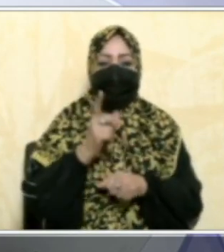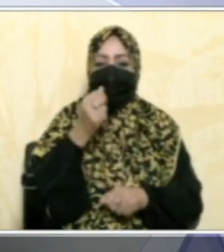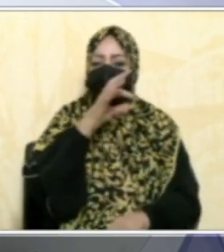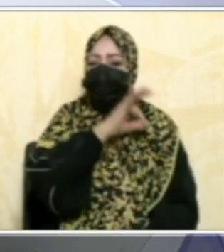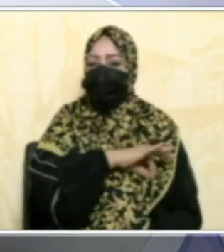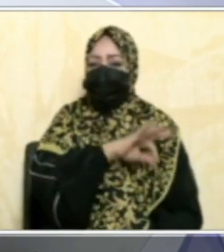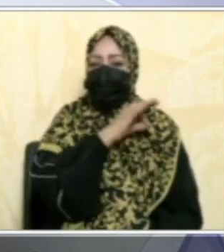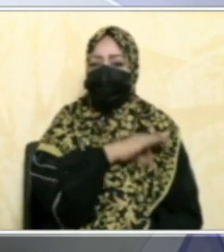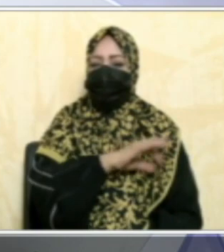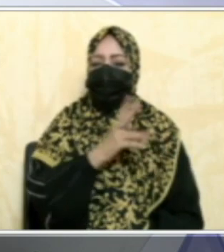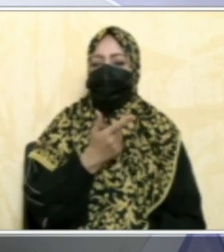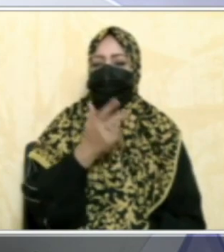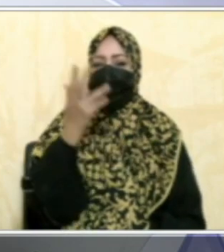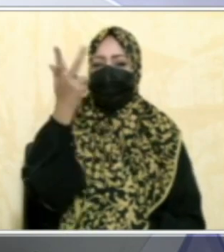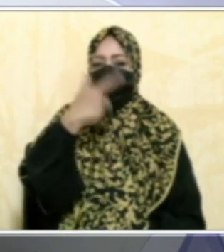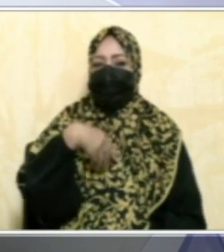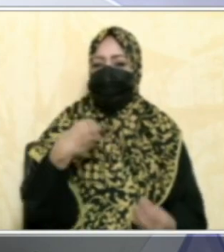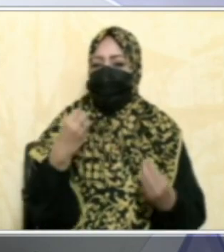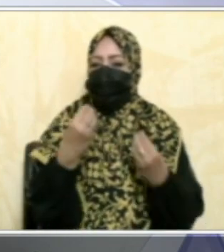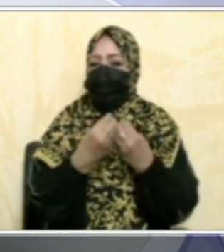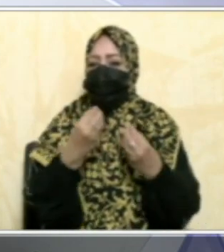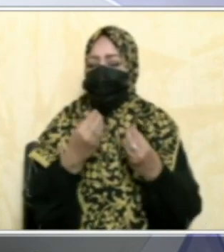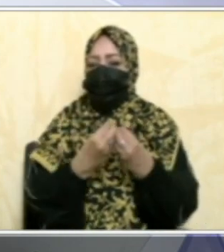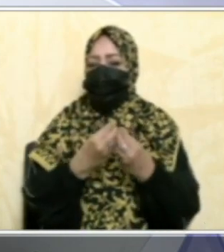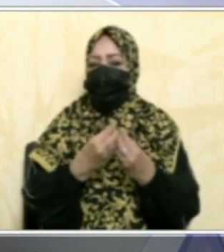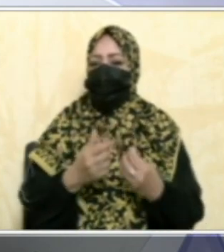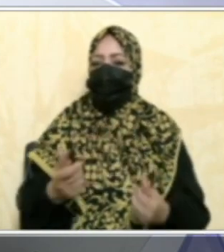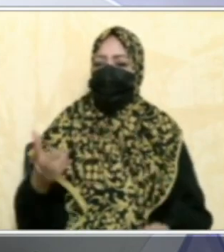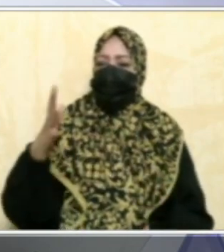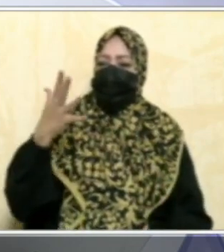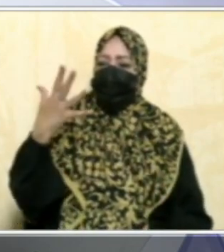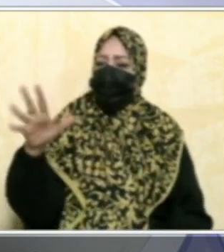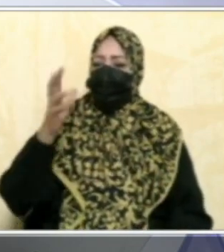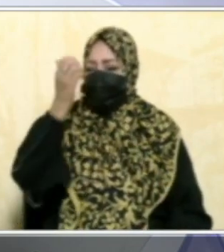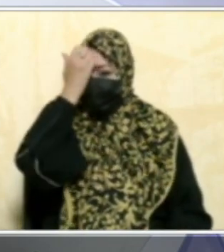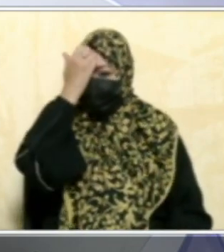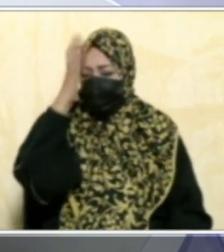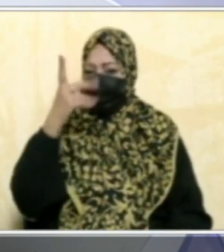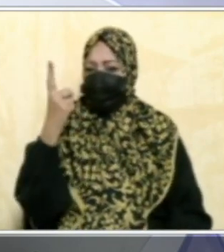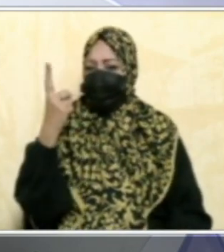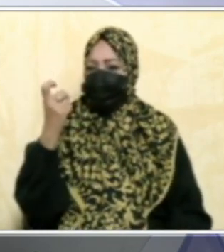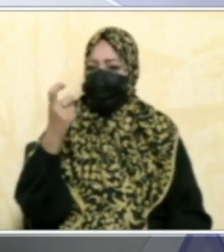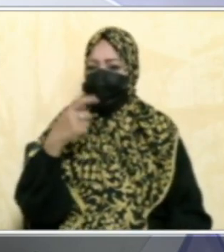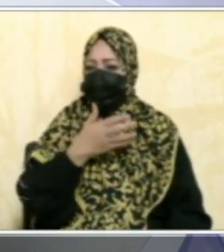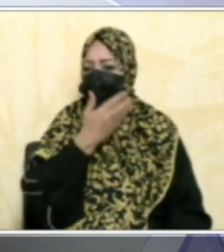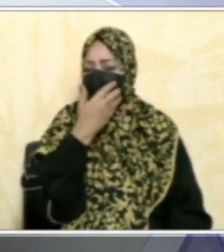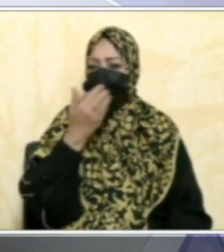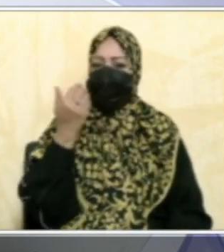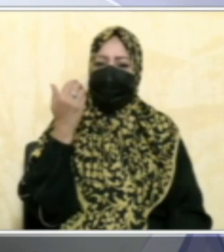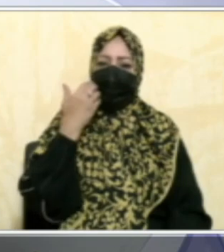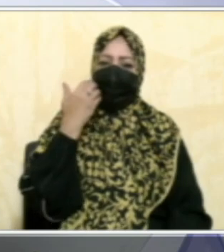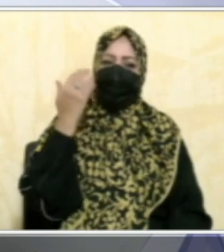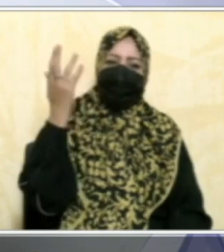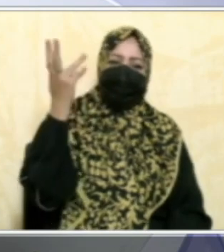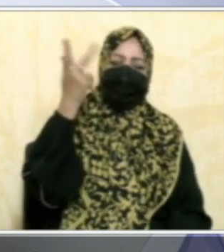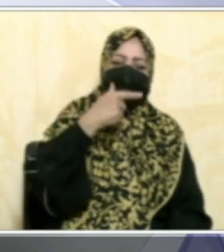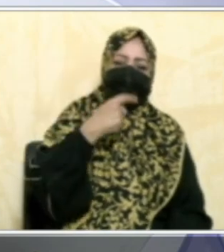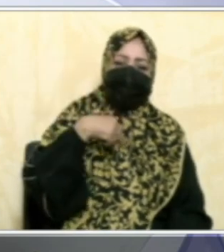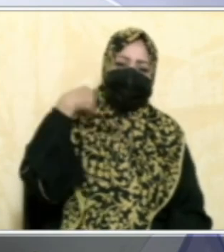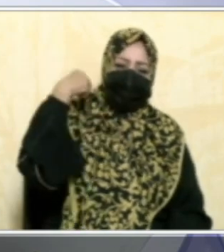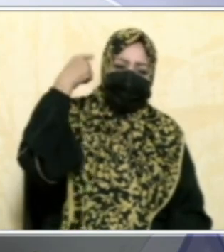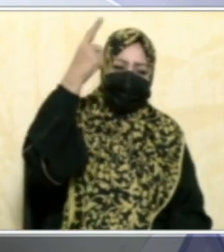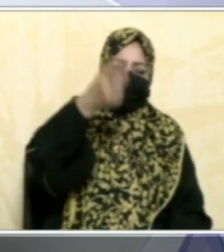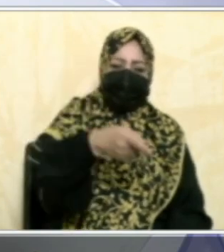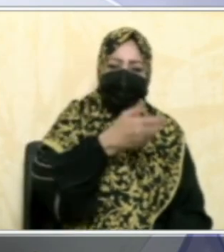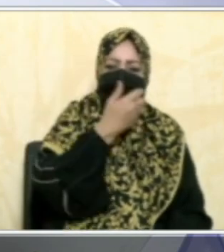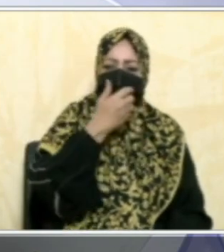أنا بديت ب50 ألف ب100 ألف في شهر رمضان، لما نجي لي شهر رمضان بنشبح كل ما عندي حتى اللي دخل علي